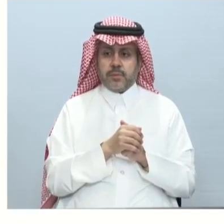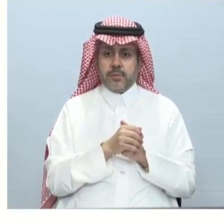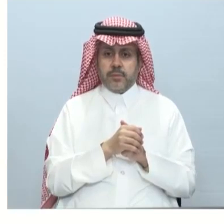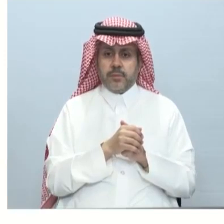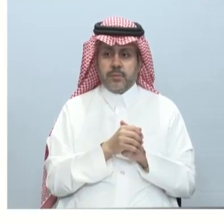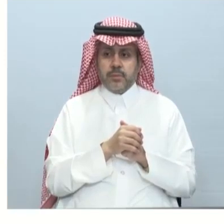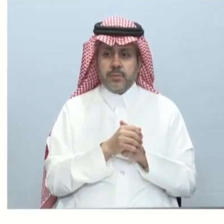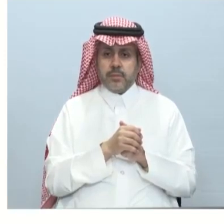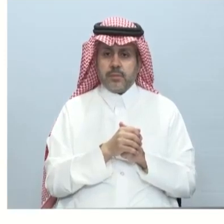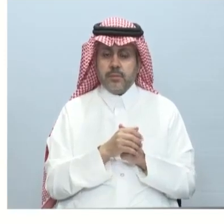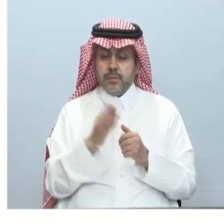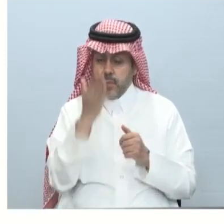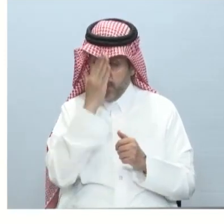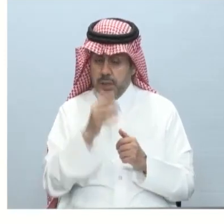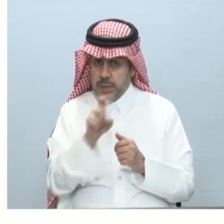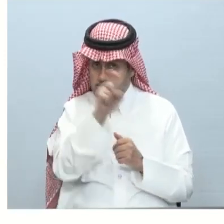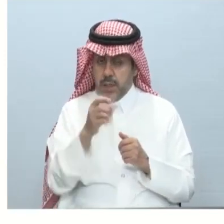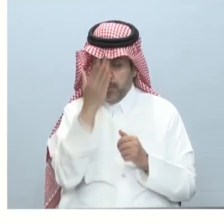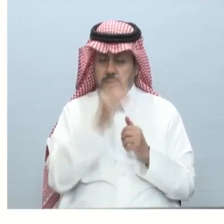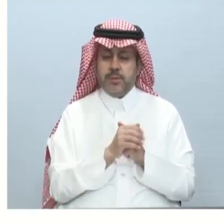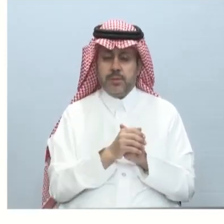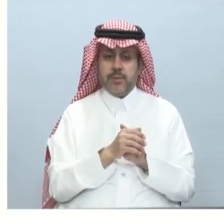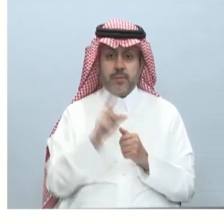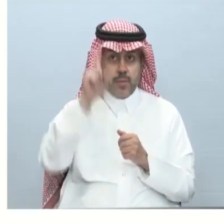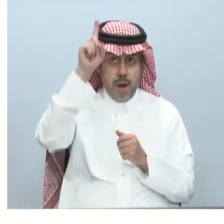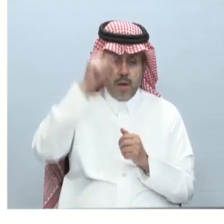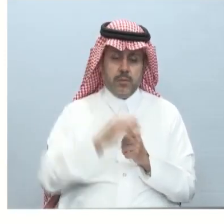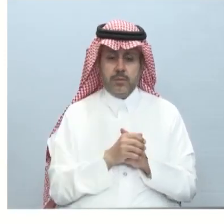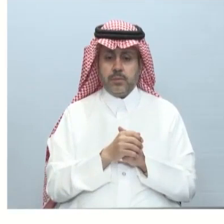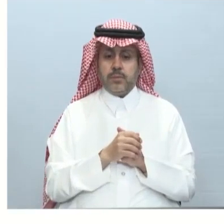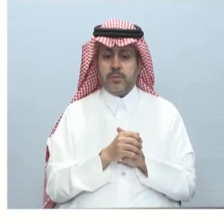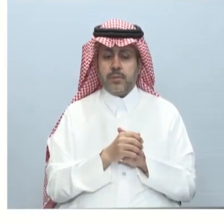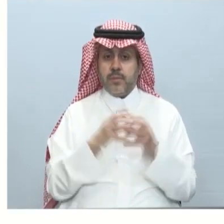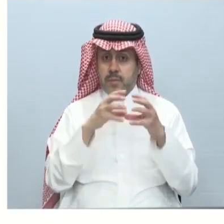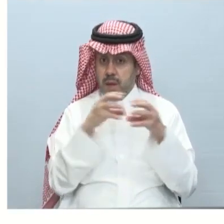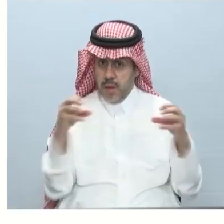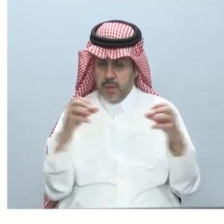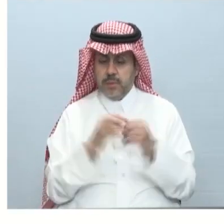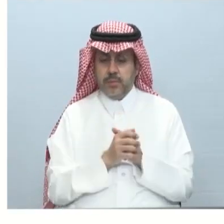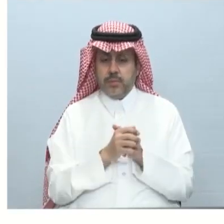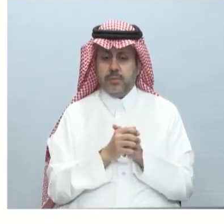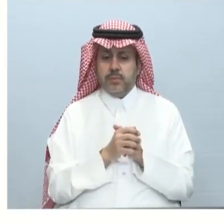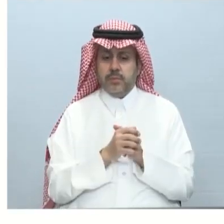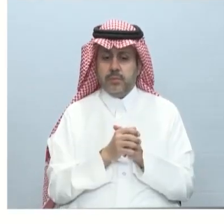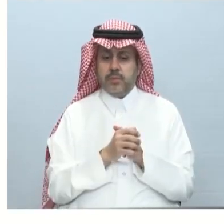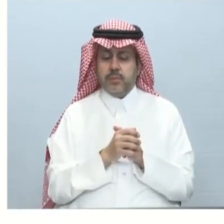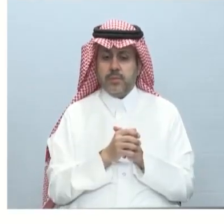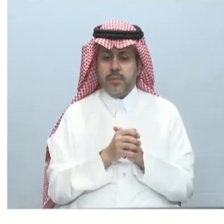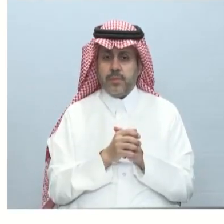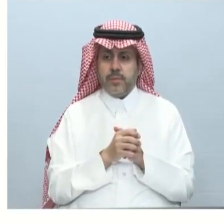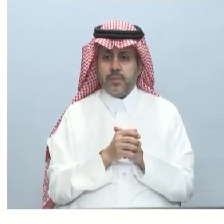سالك عبادي عني هذا المعنى الان واذا سالك عبادي